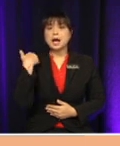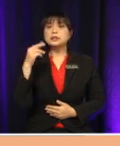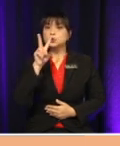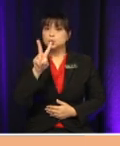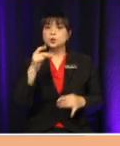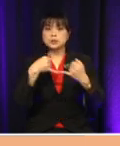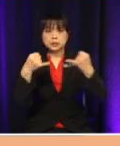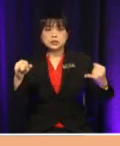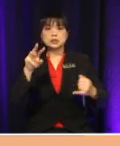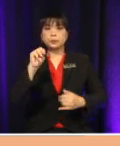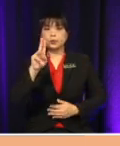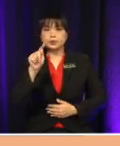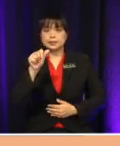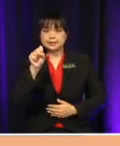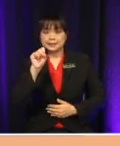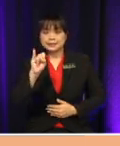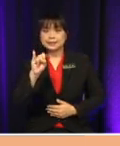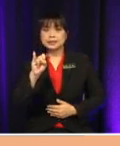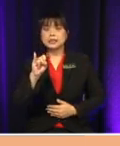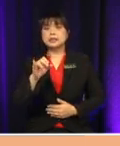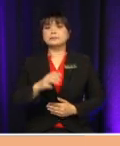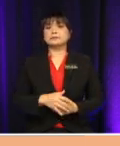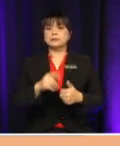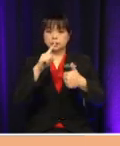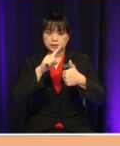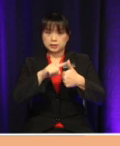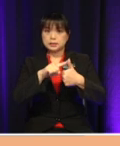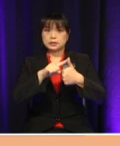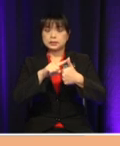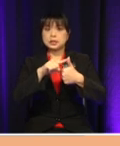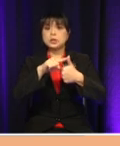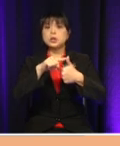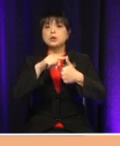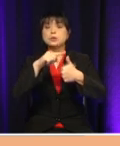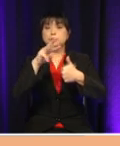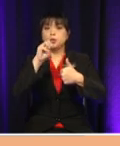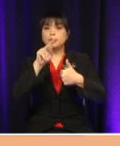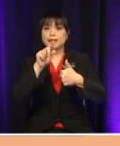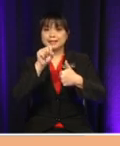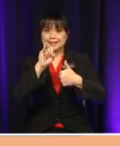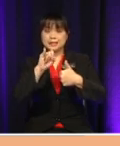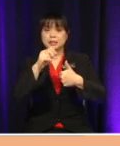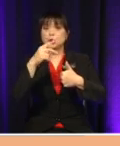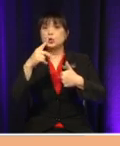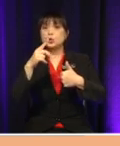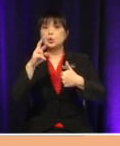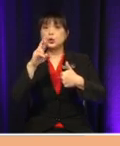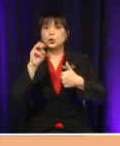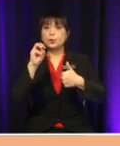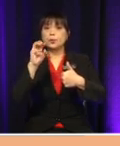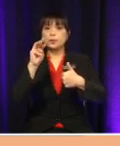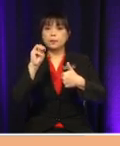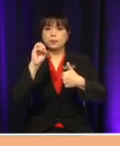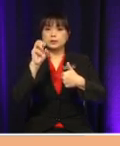mutasi sebenarnya mutasi kromosom dan mutasi Jin ye so Di sini murid-murid perlu